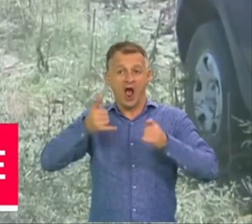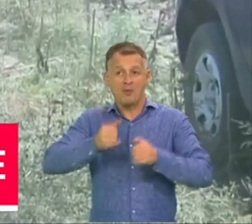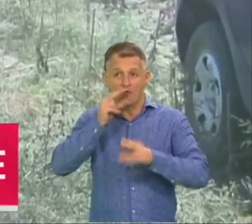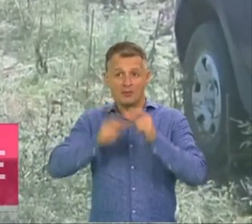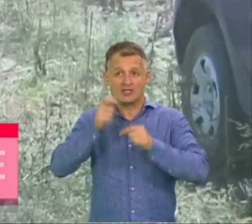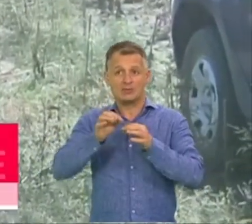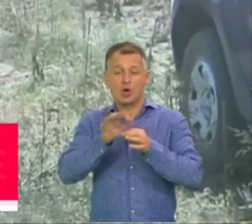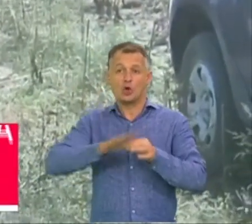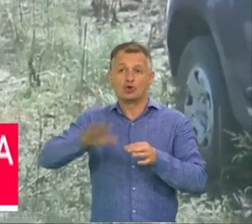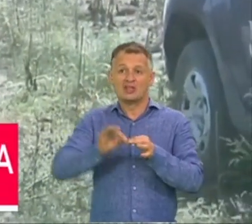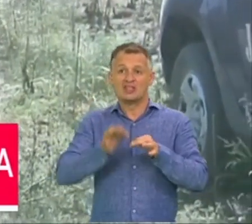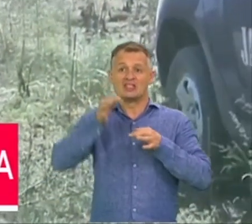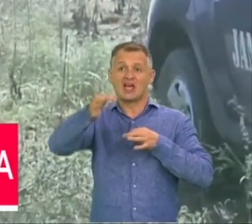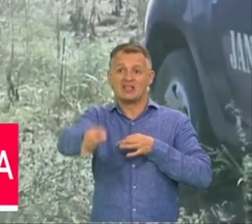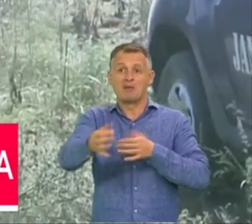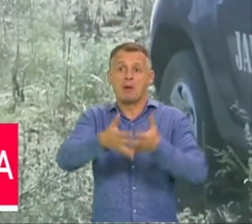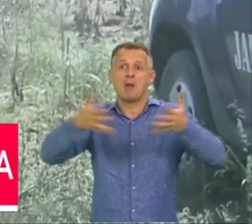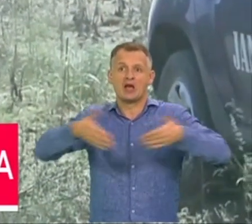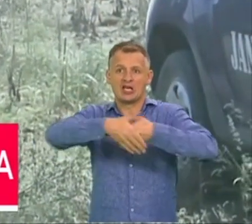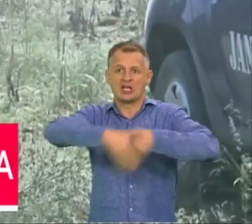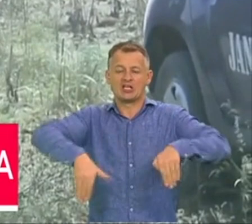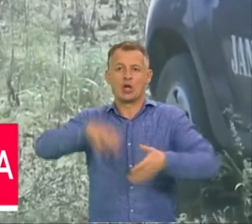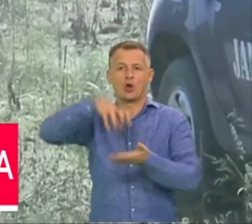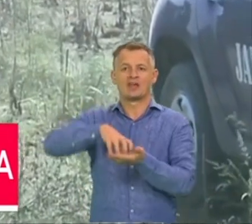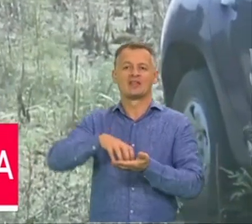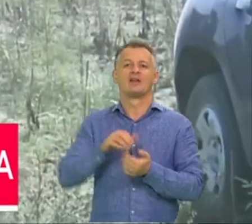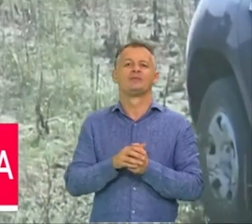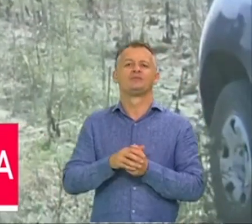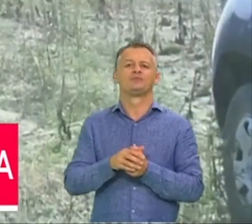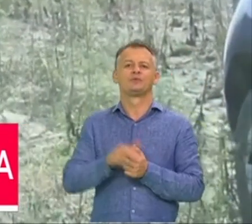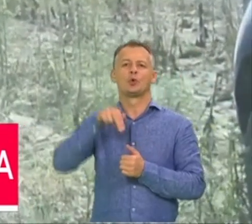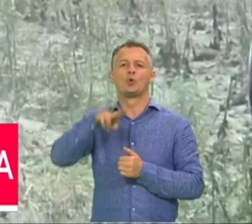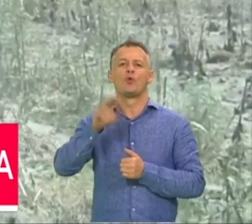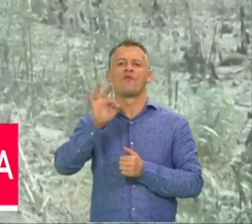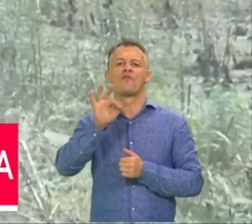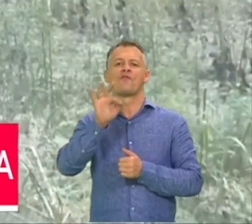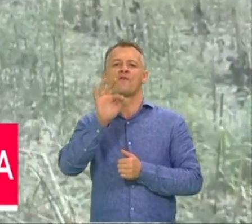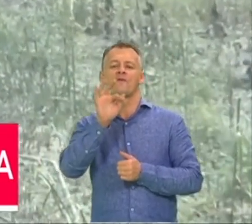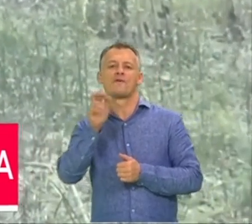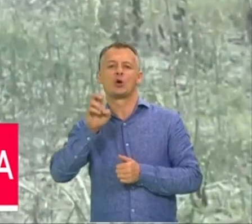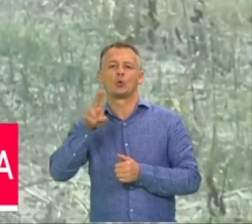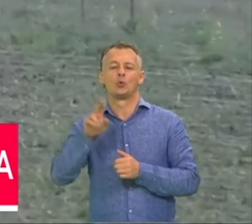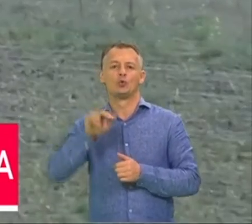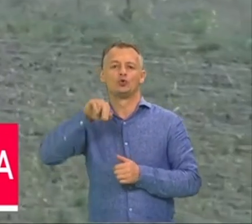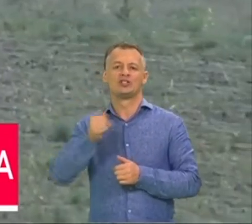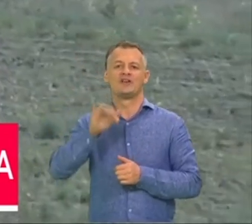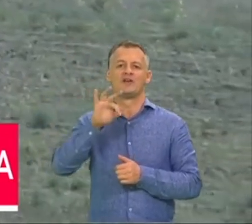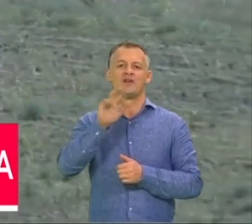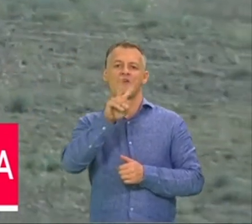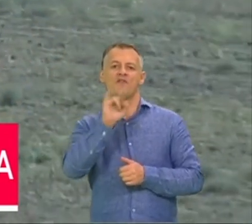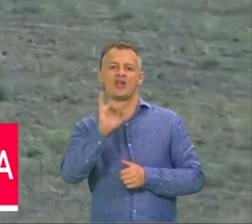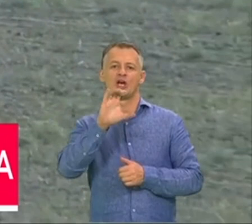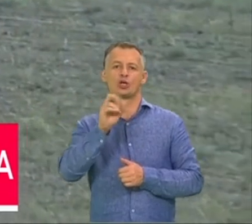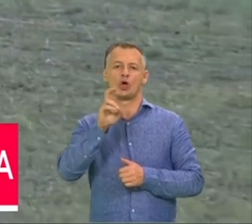mai îndepărtată de graniță. Este vorba într-adevăr de localitățile Nufărul și Victoria, care sunt foarte